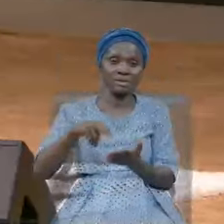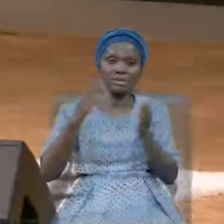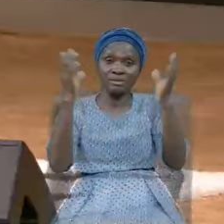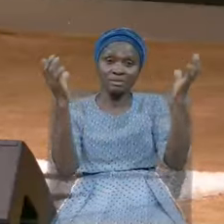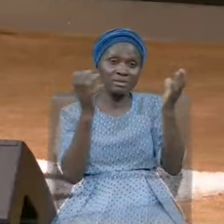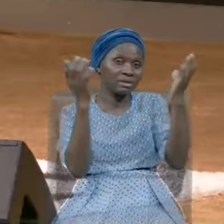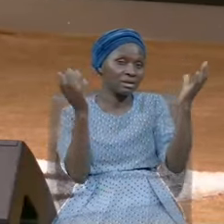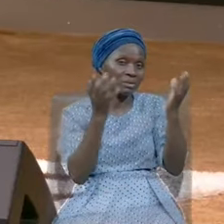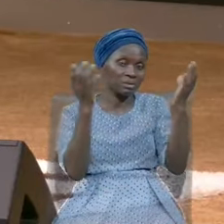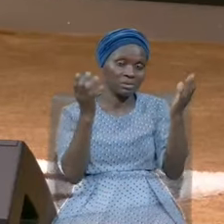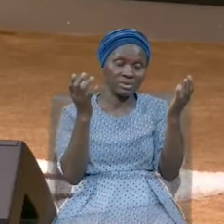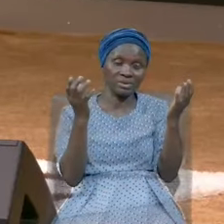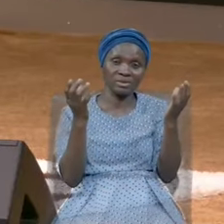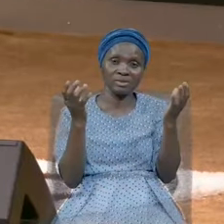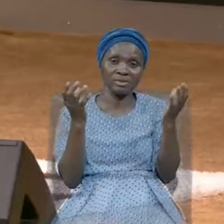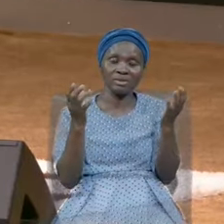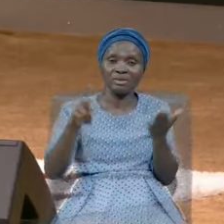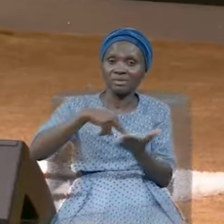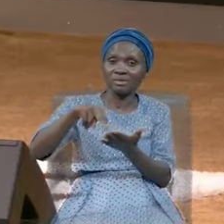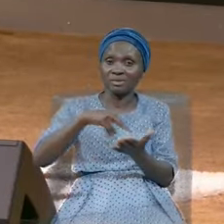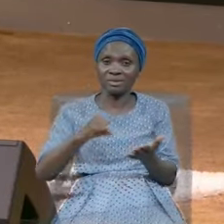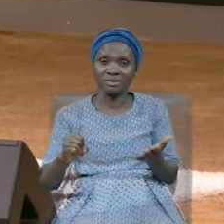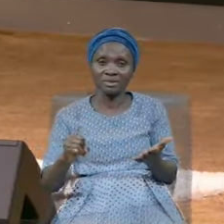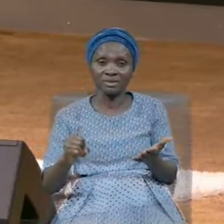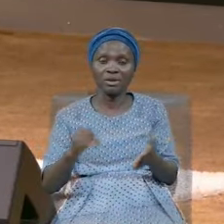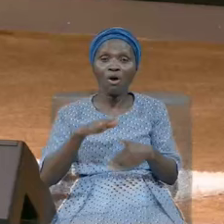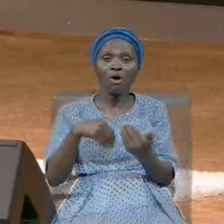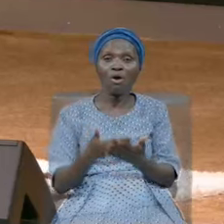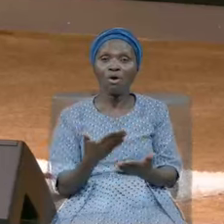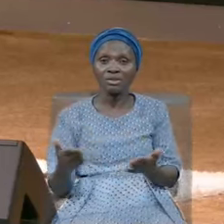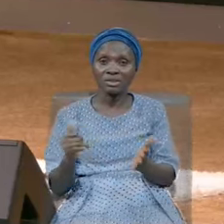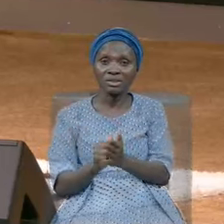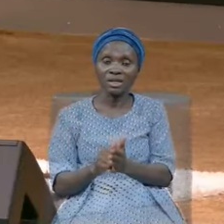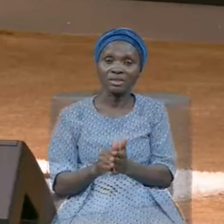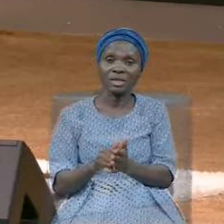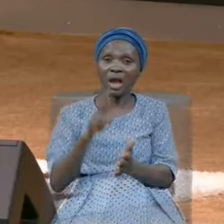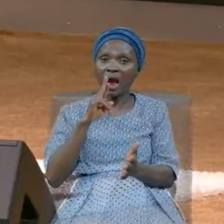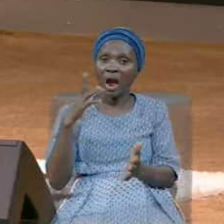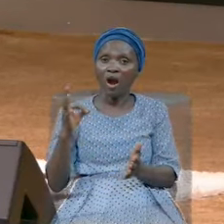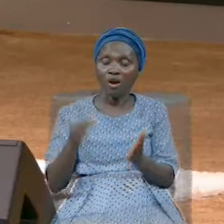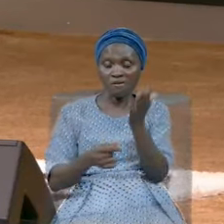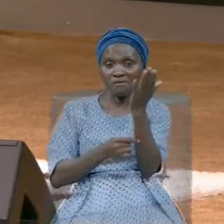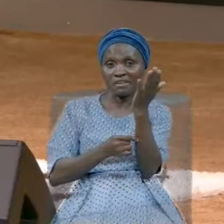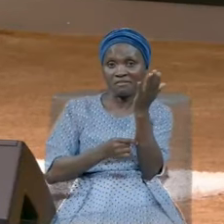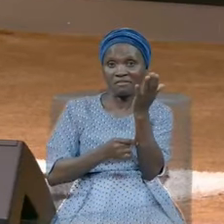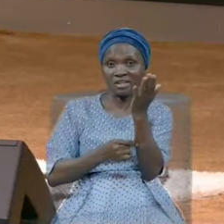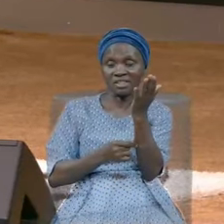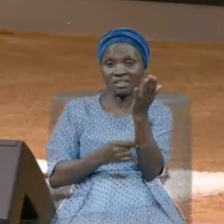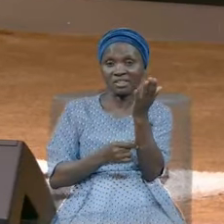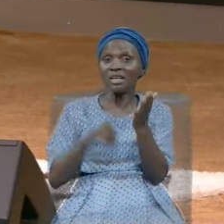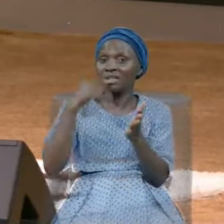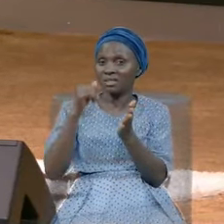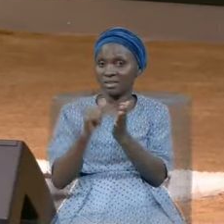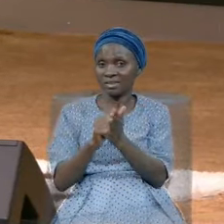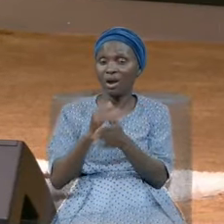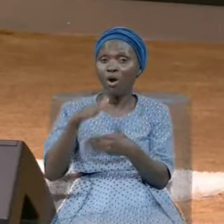les danses, les célébrations, tout ce qui est de la chair. Il dit, car tout ce